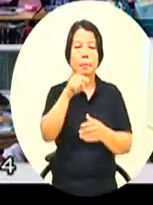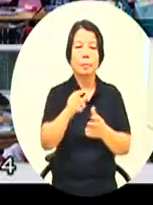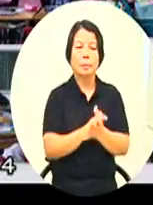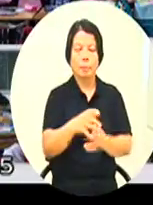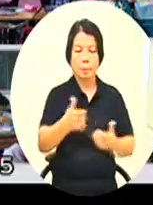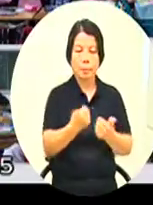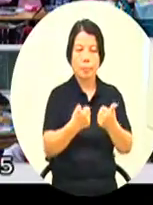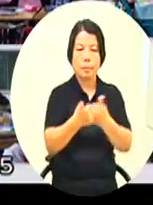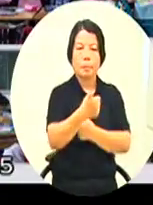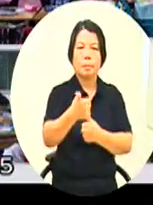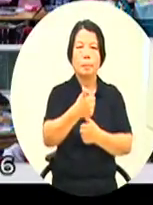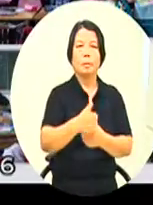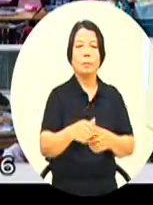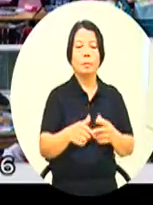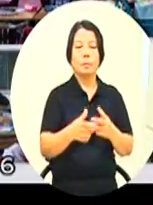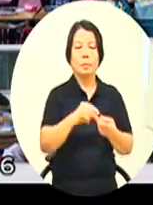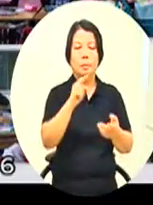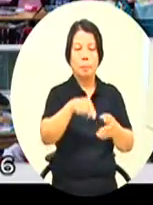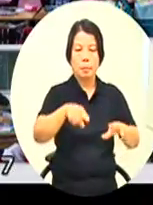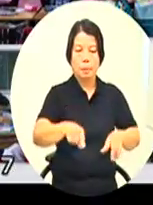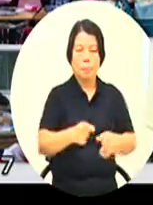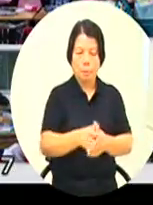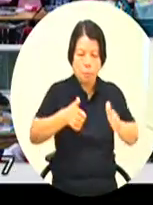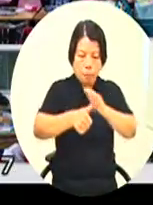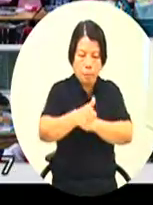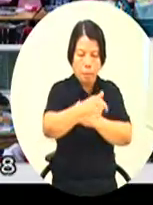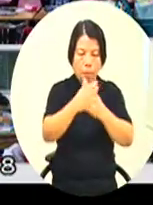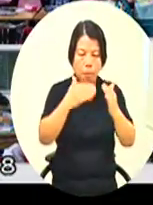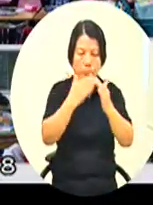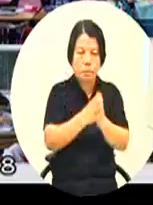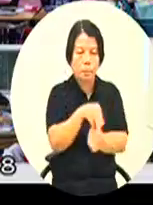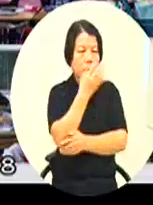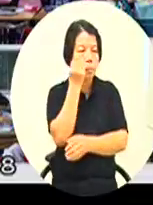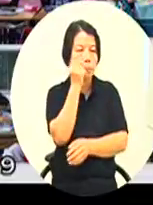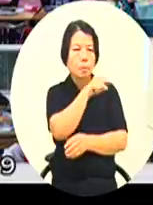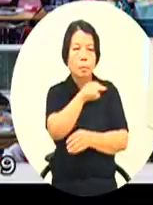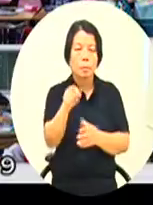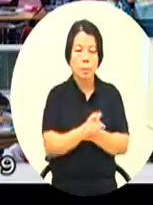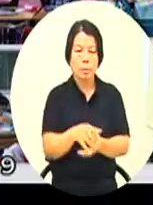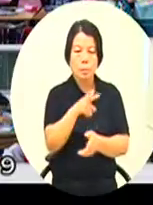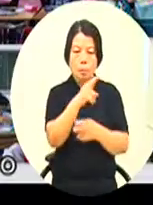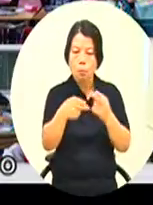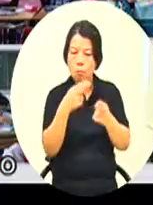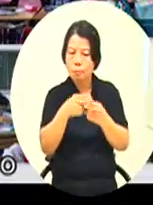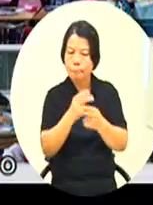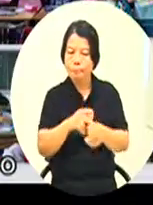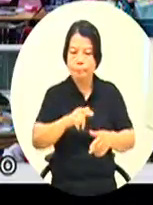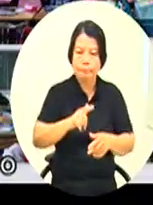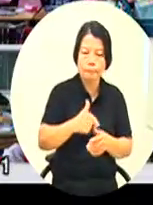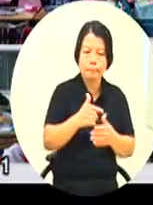员在这个学期开始能够多到学校去看看这个观课，看看他们怎么观课、怎